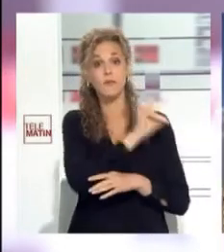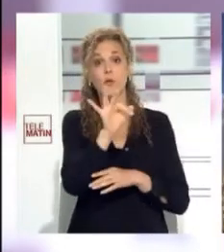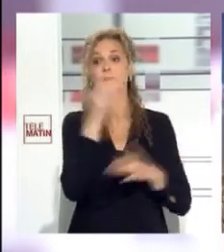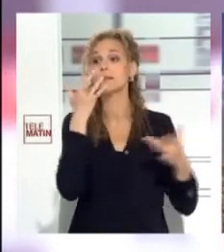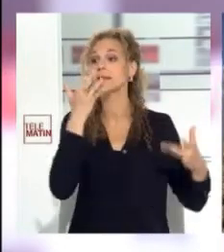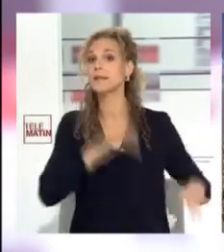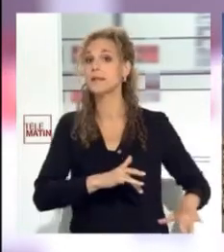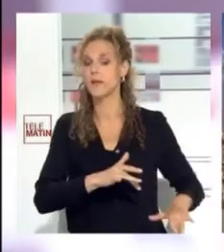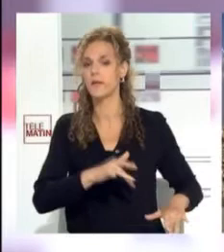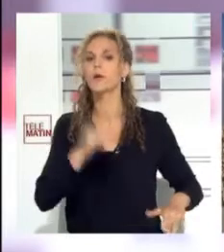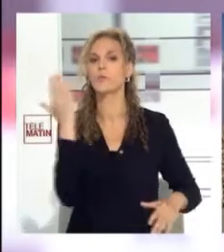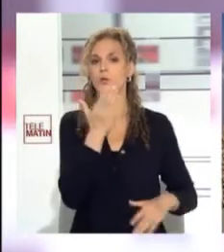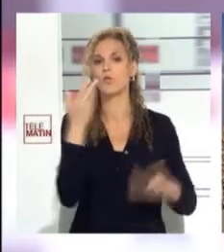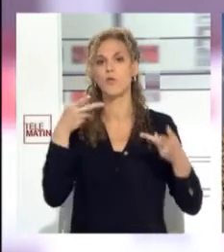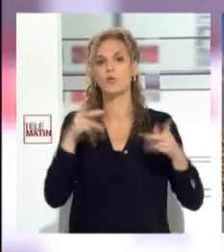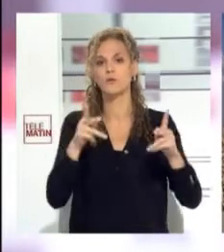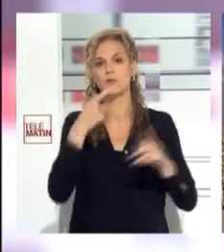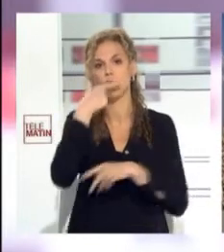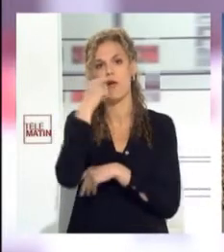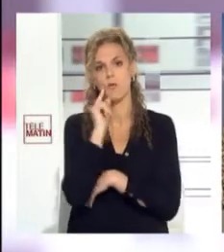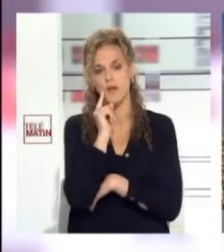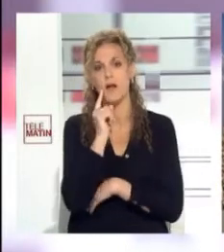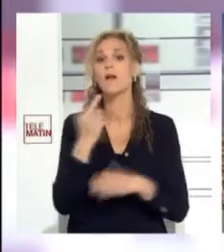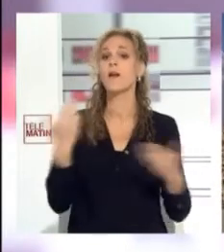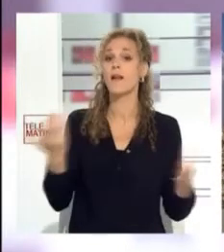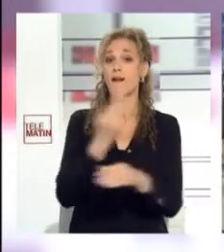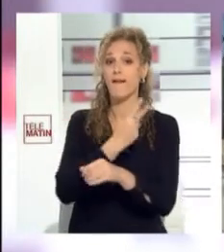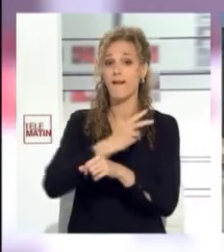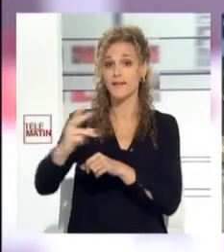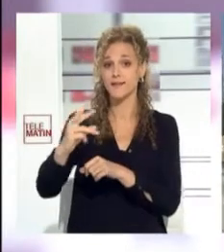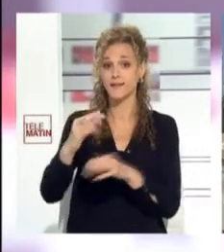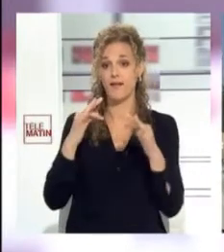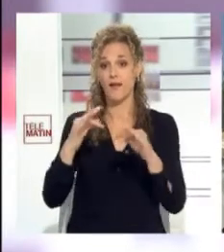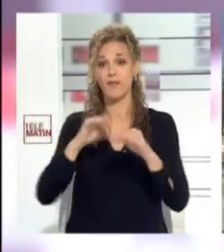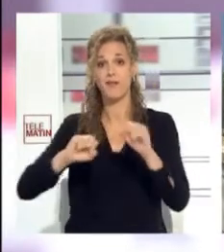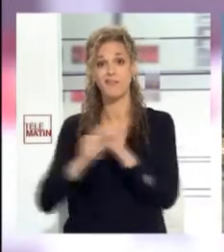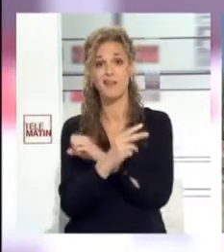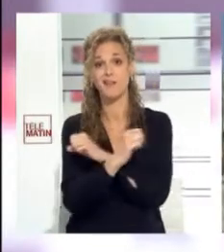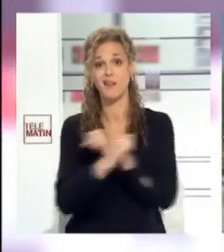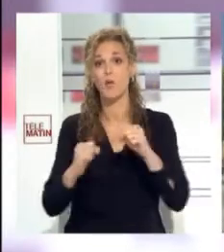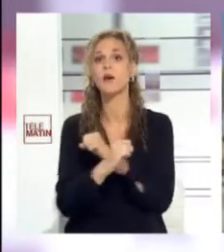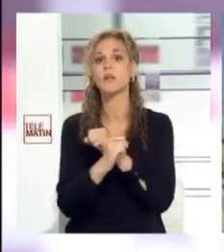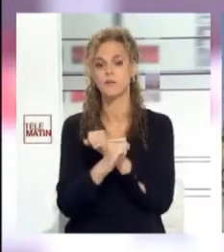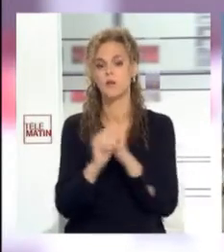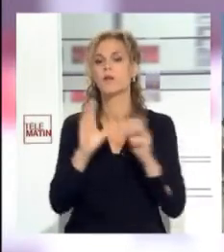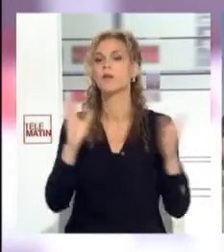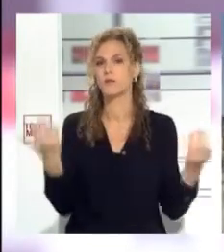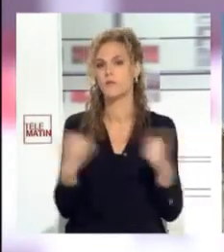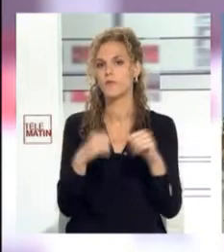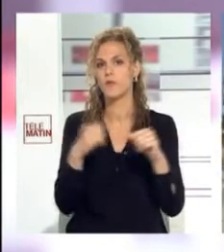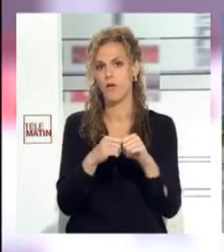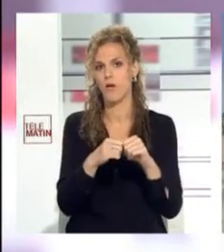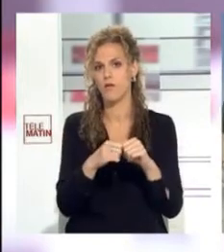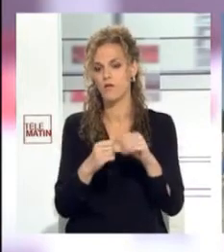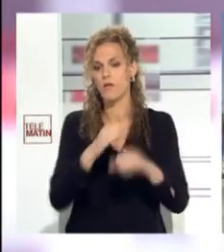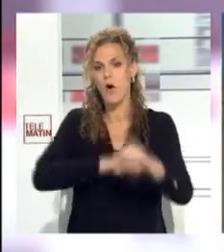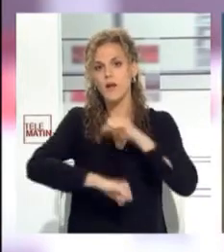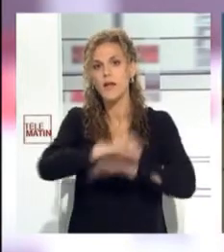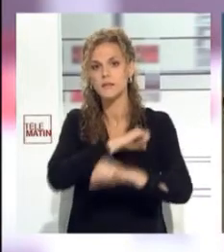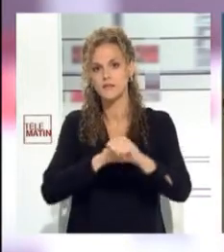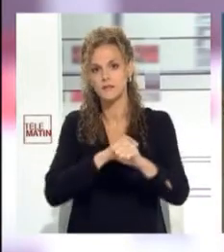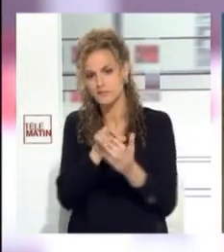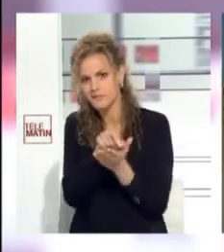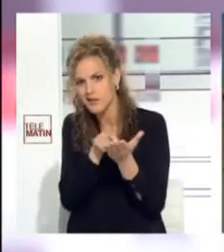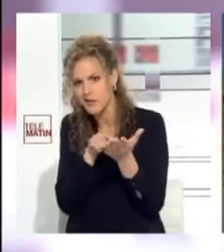autorisation parentale. Et face à la menace terroriste que présentent ces nouveaux djihadistes, un important système de signalement et de traçage sera mis en place à